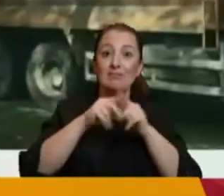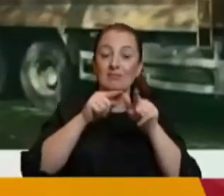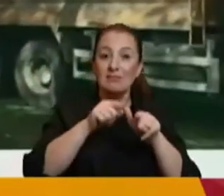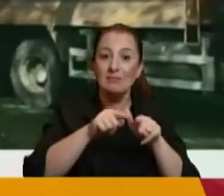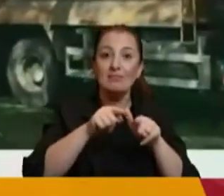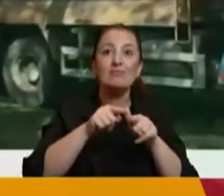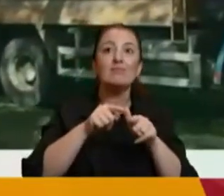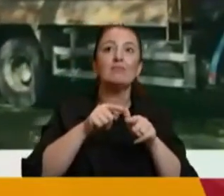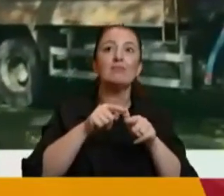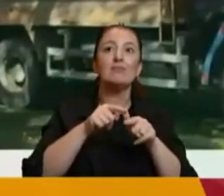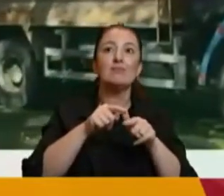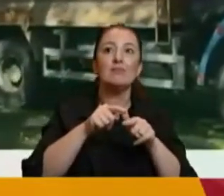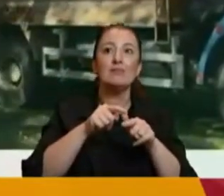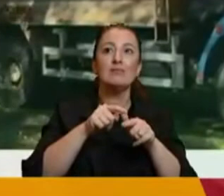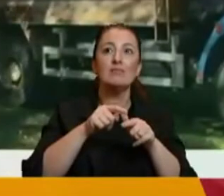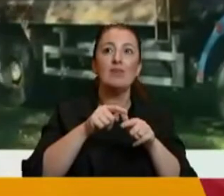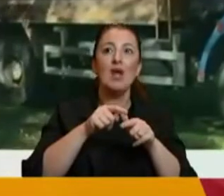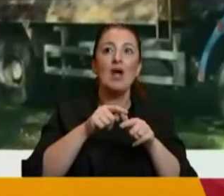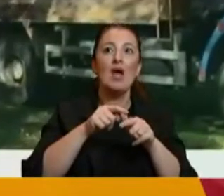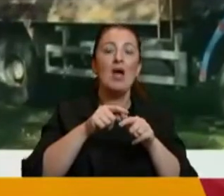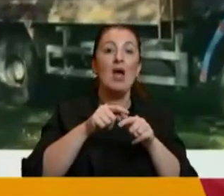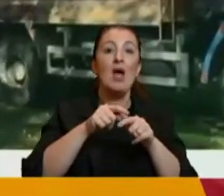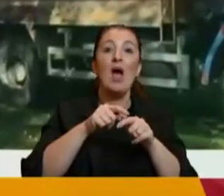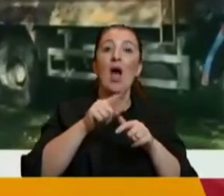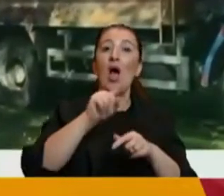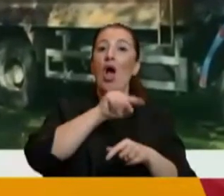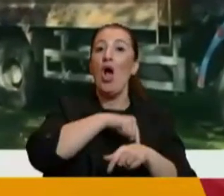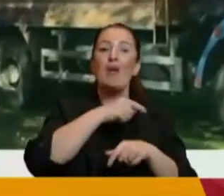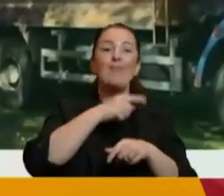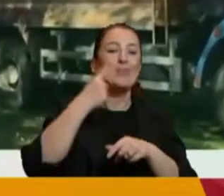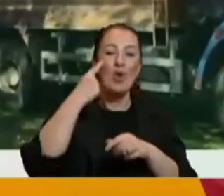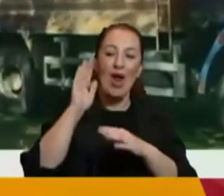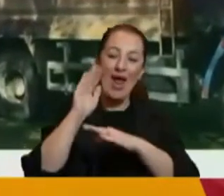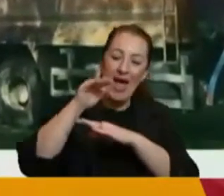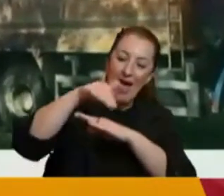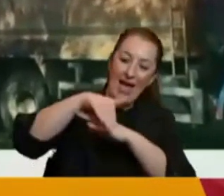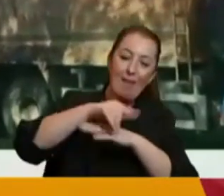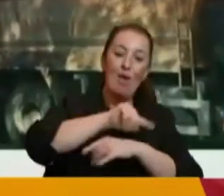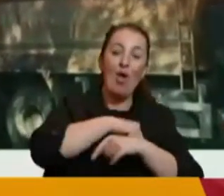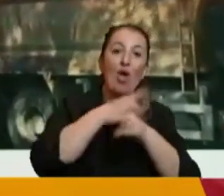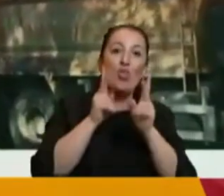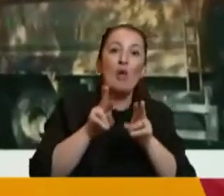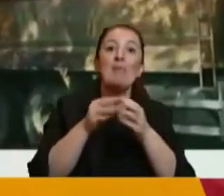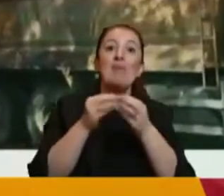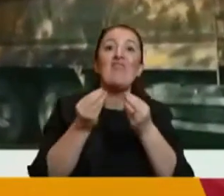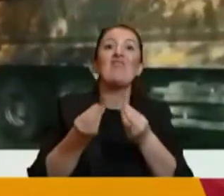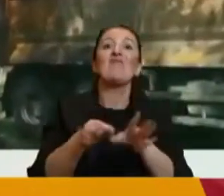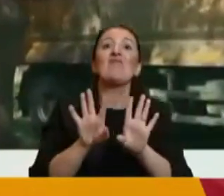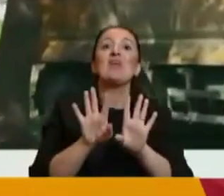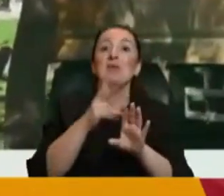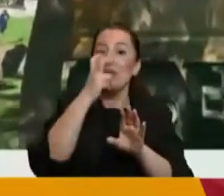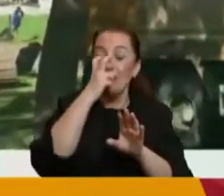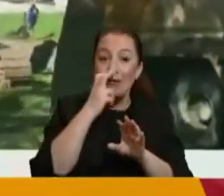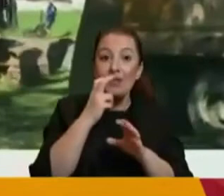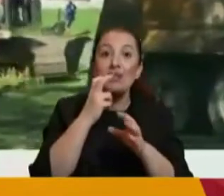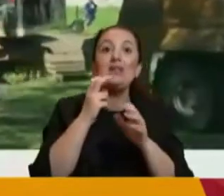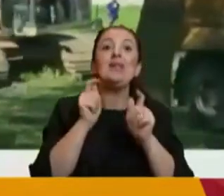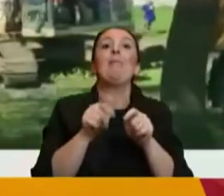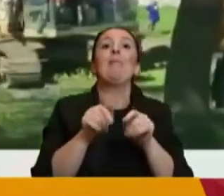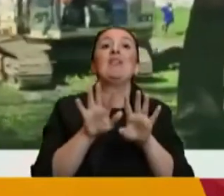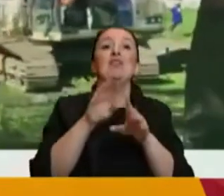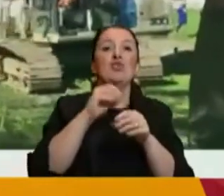eğim normal bir şekilde verilmediği için yani bir ıslah işi yapılmadığı için bazı